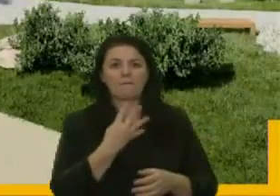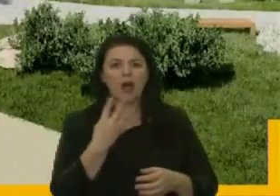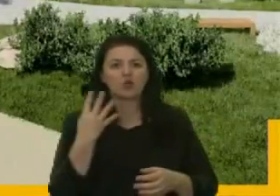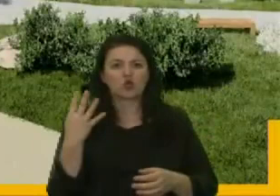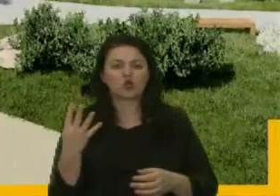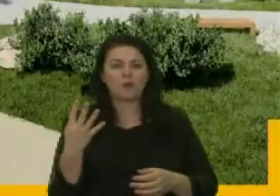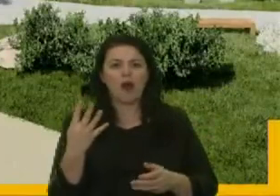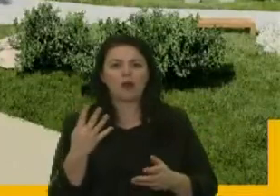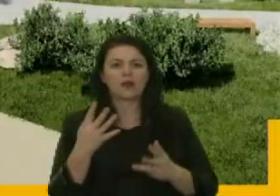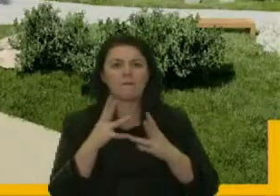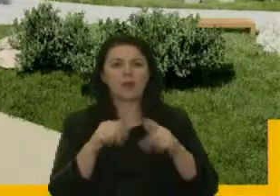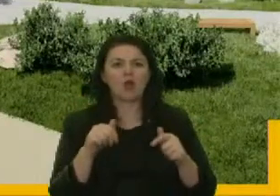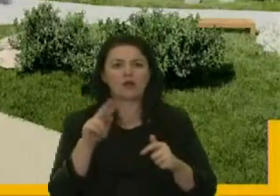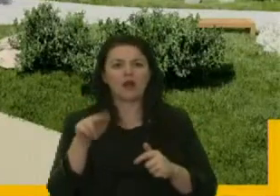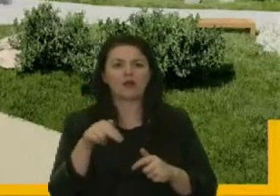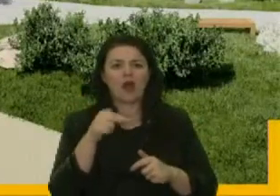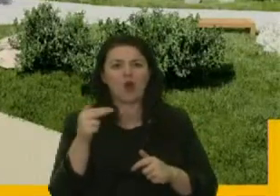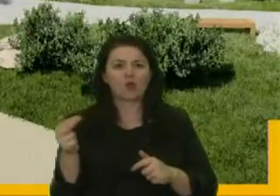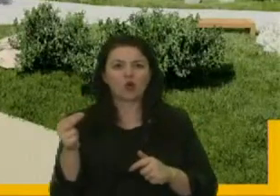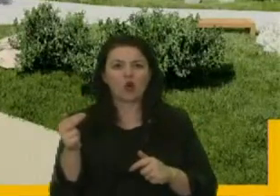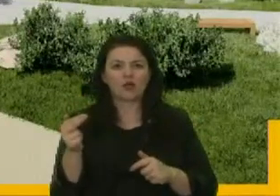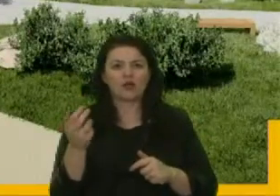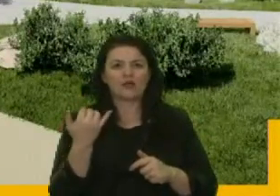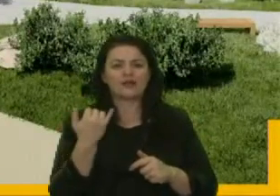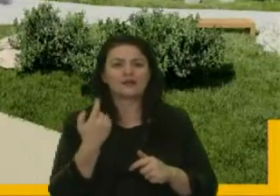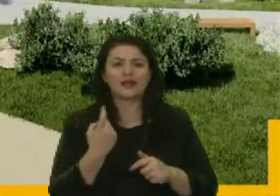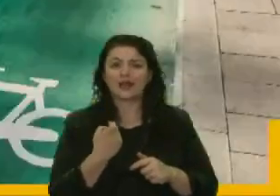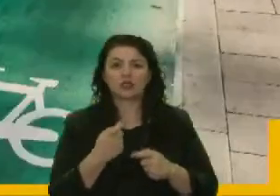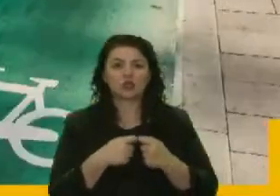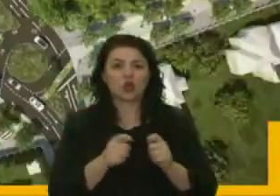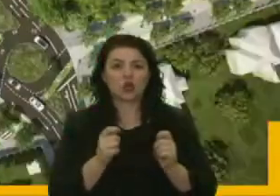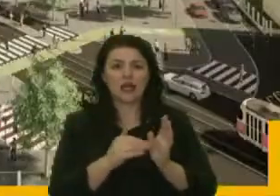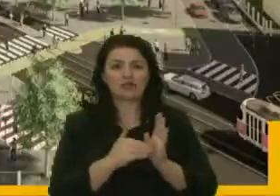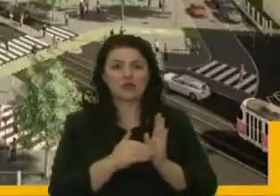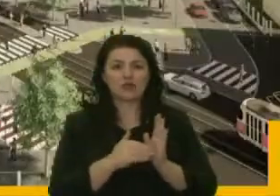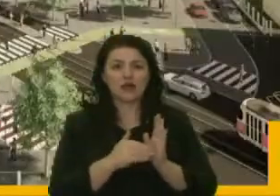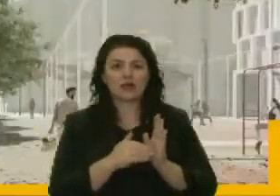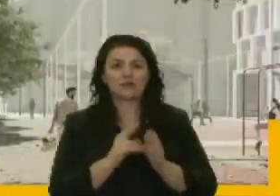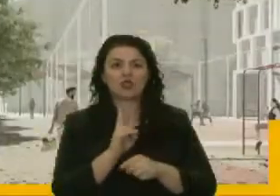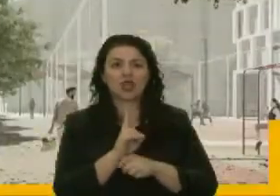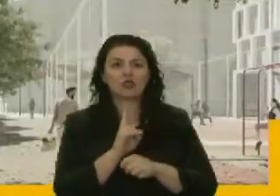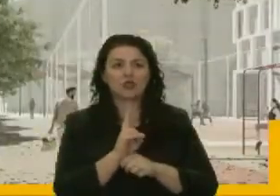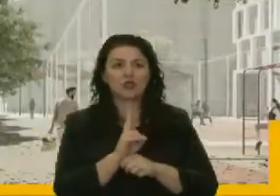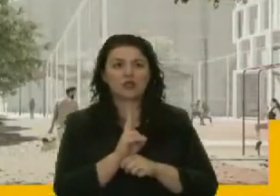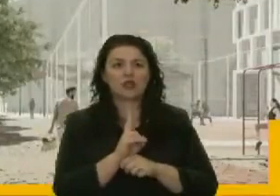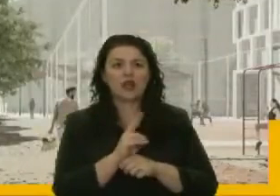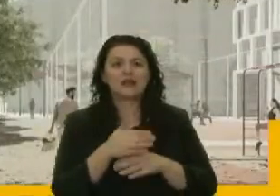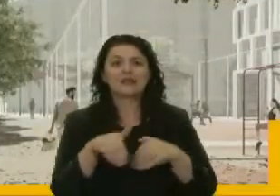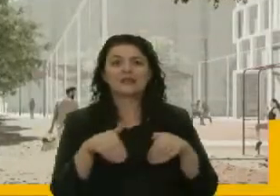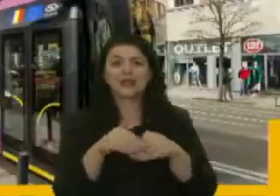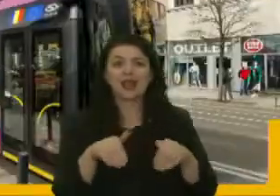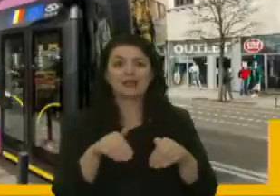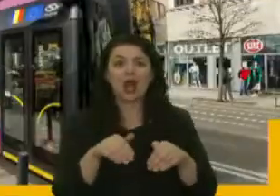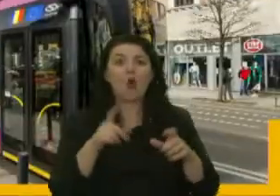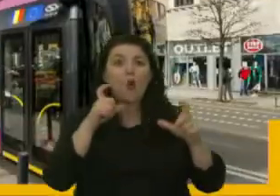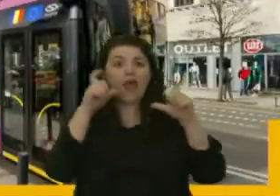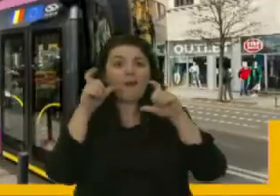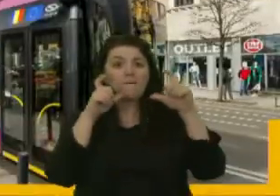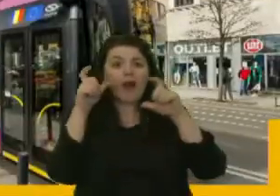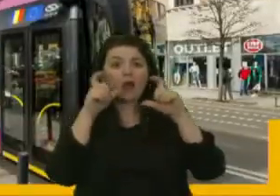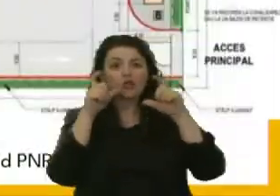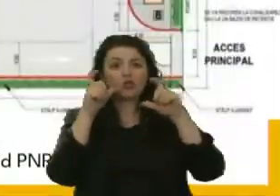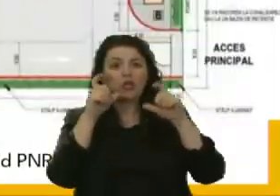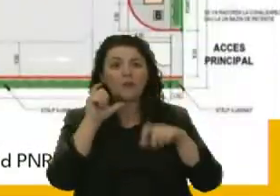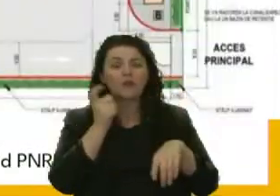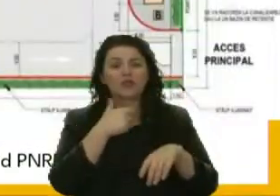milioane de euro din cele aproximativ 100 de milioane de euro necesare pentru realizarea acestui proiect Centrul de Îngrijire sunt străzile despre care am vorbit cu imagini pe care le